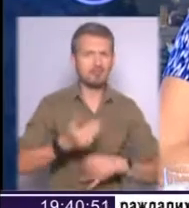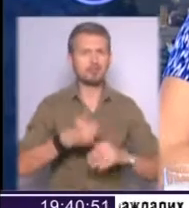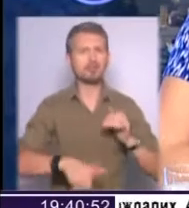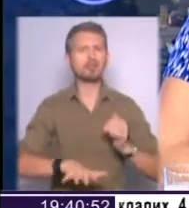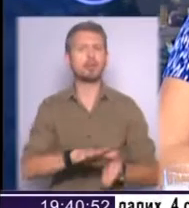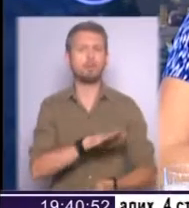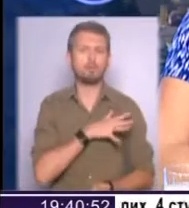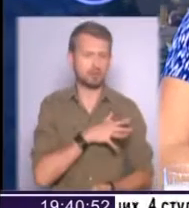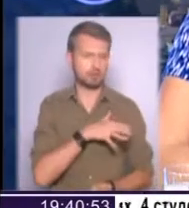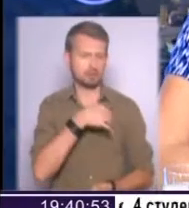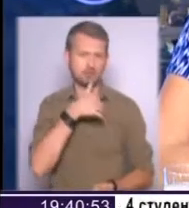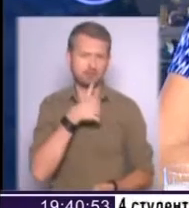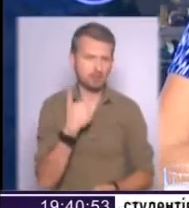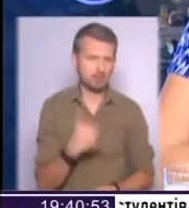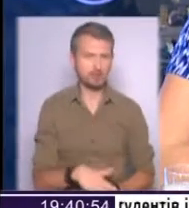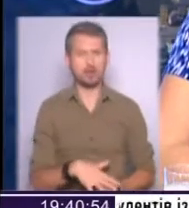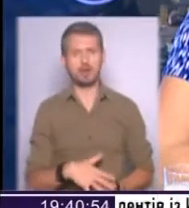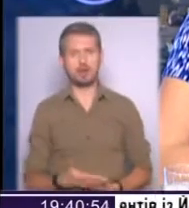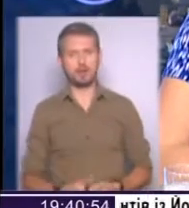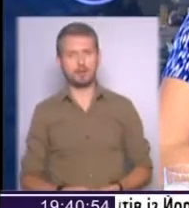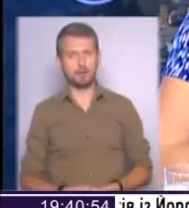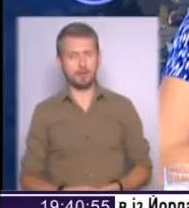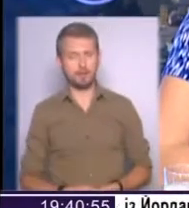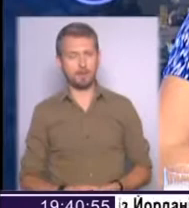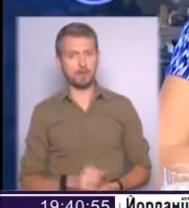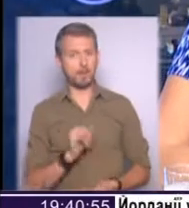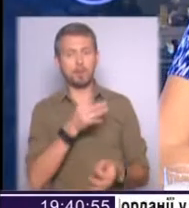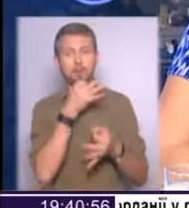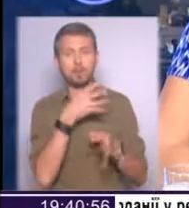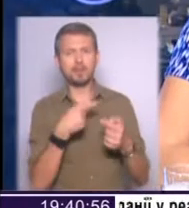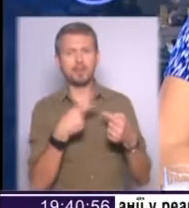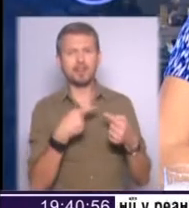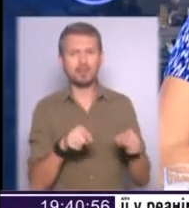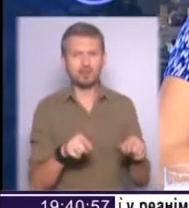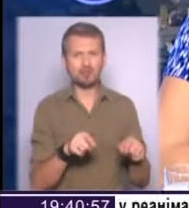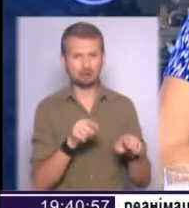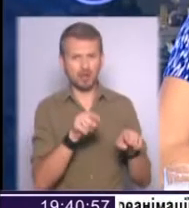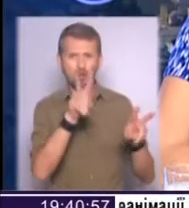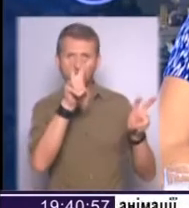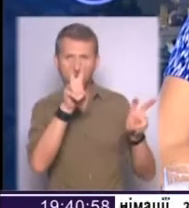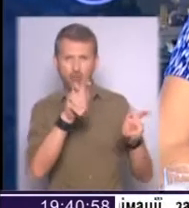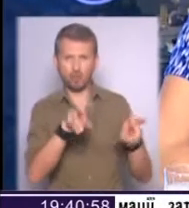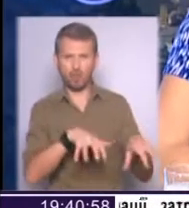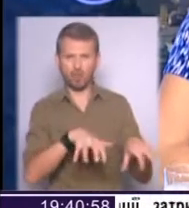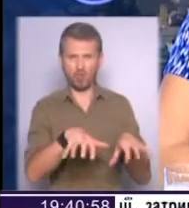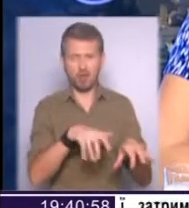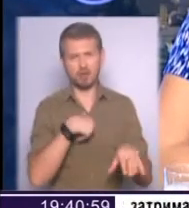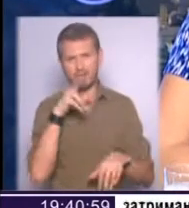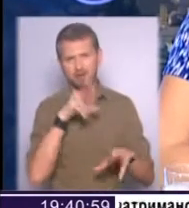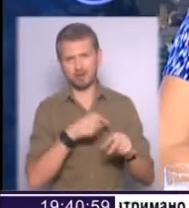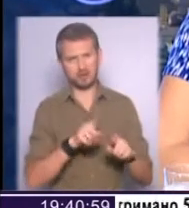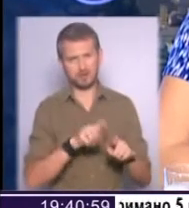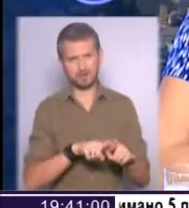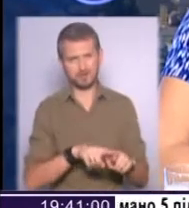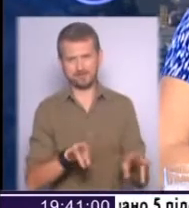пройшли, і ми вже їх пережили. І будь-які інші спекуляції на ці теми, я вважатиму просто спекуляціями. Так?